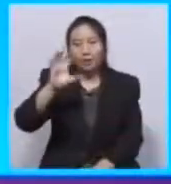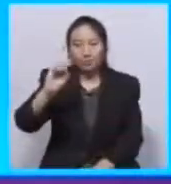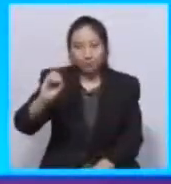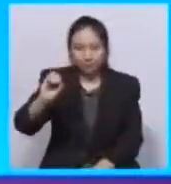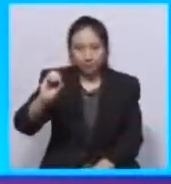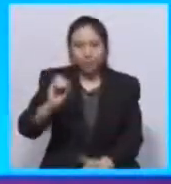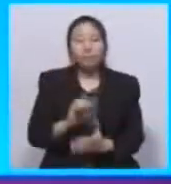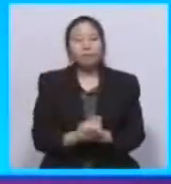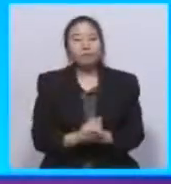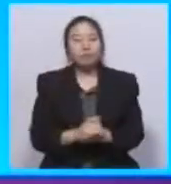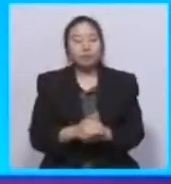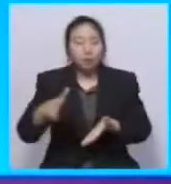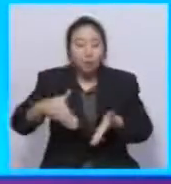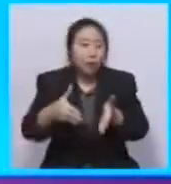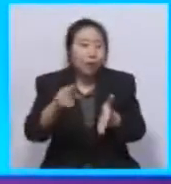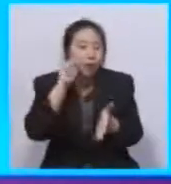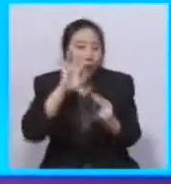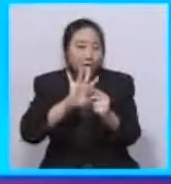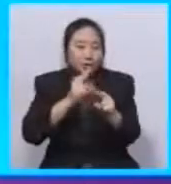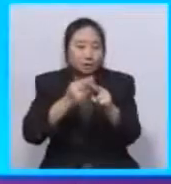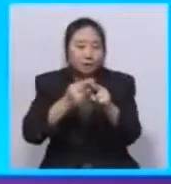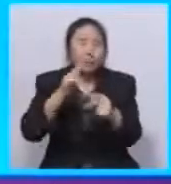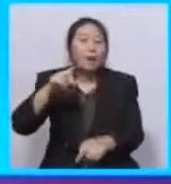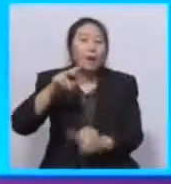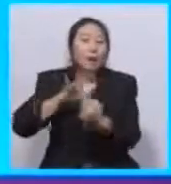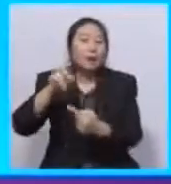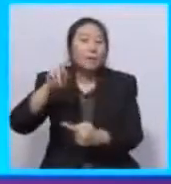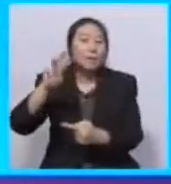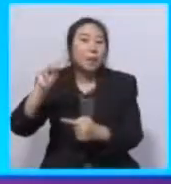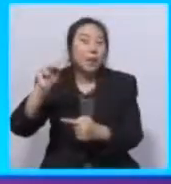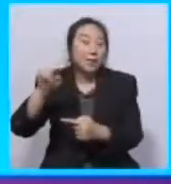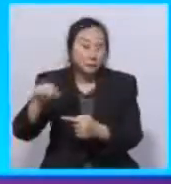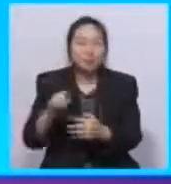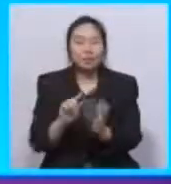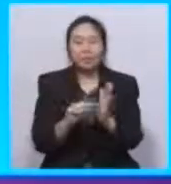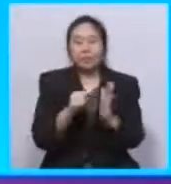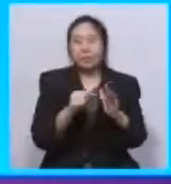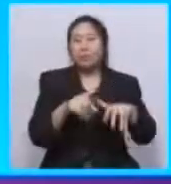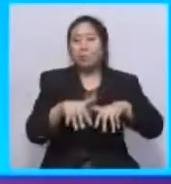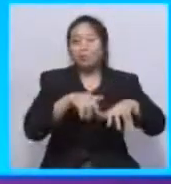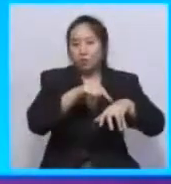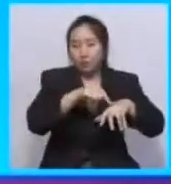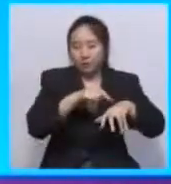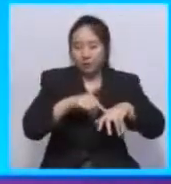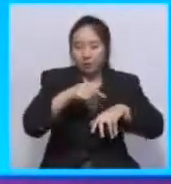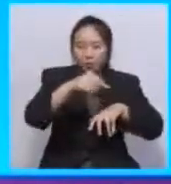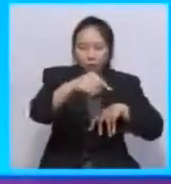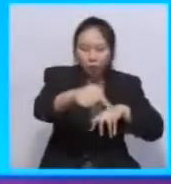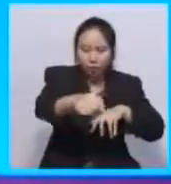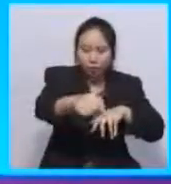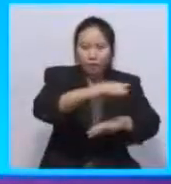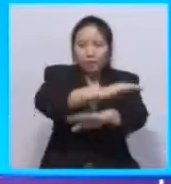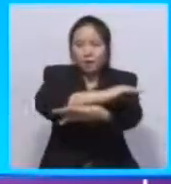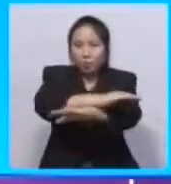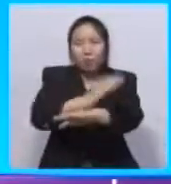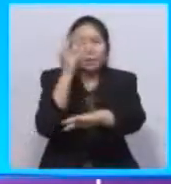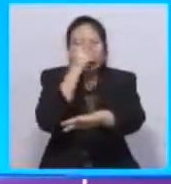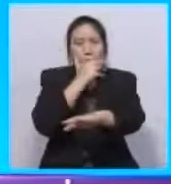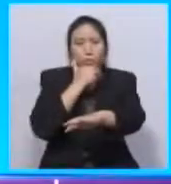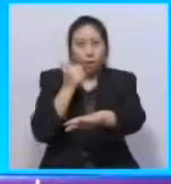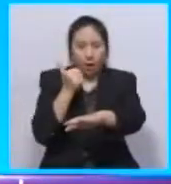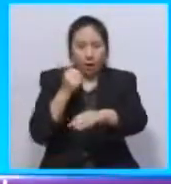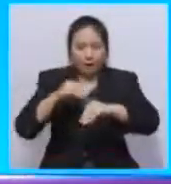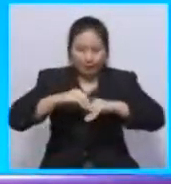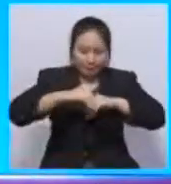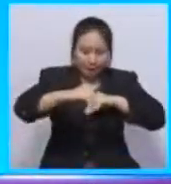1,450 เมตรส่วนที่คลองเปรมประชากรค่ะเริ่มตั้งแต่ชุมชนประชาร่วมใจ1ถนนเทศบาลสงเคราะห์ถึงจุดตัดถนนงามวงว